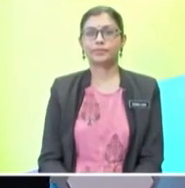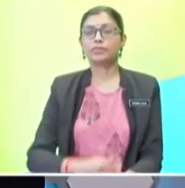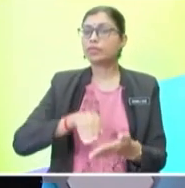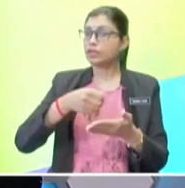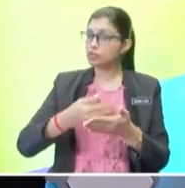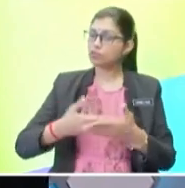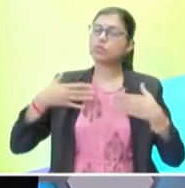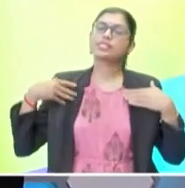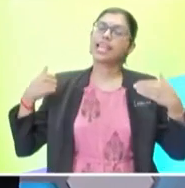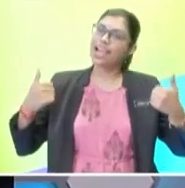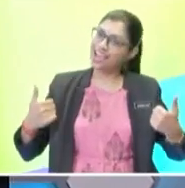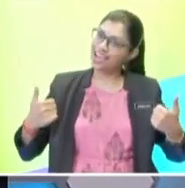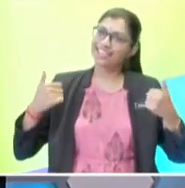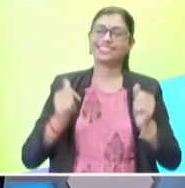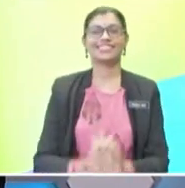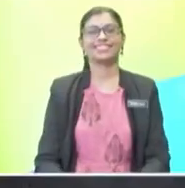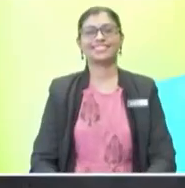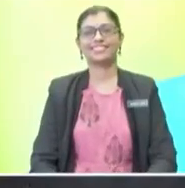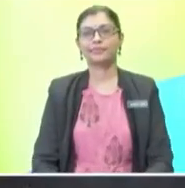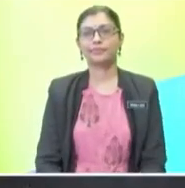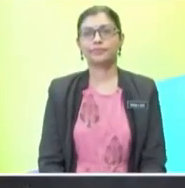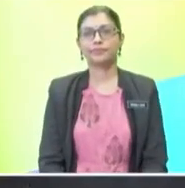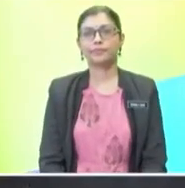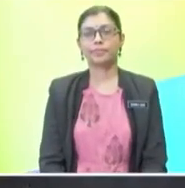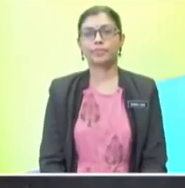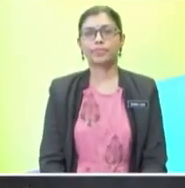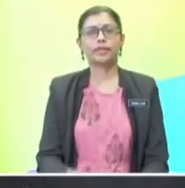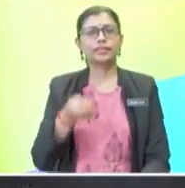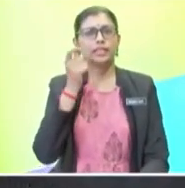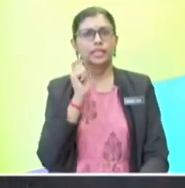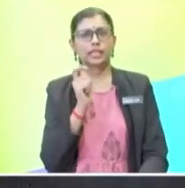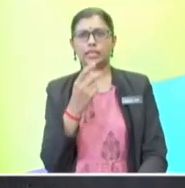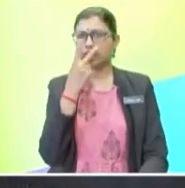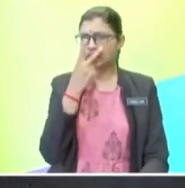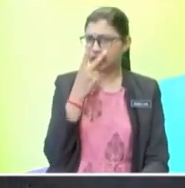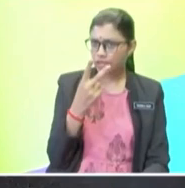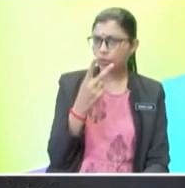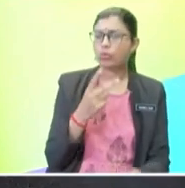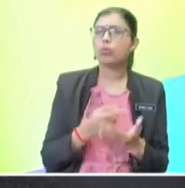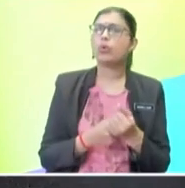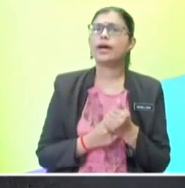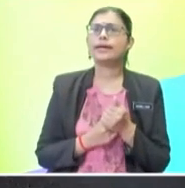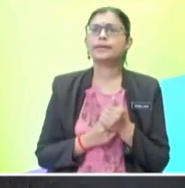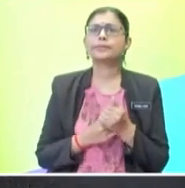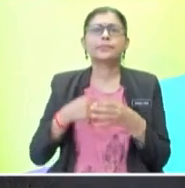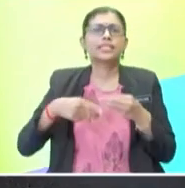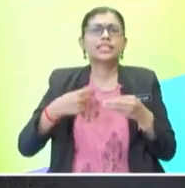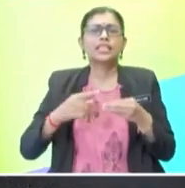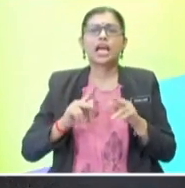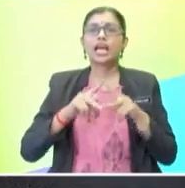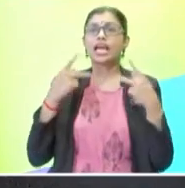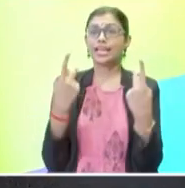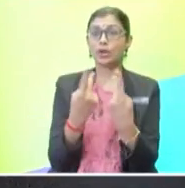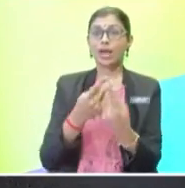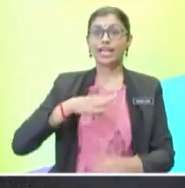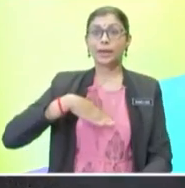Baik, alhamdulillah, alhamdulillah. Cikgu. Okey, kalau tengok tadi Cikgu, kita gimmick di awal permulaannya mengenai keluarga bahagia,